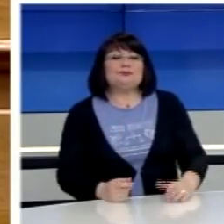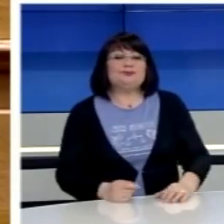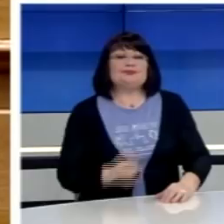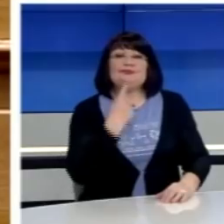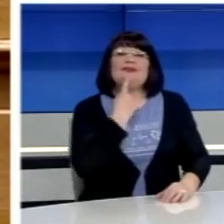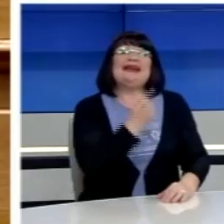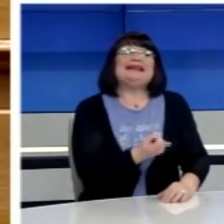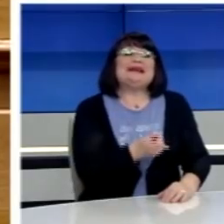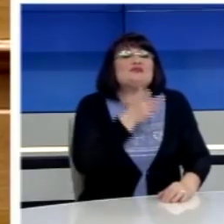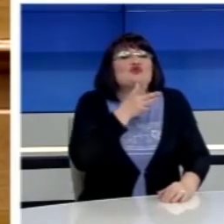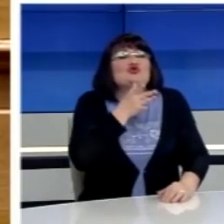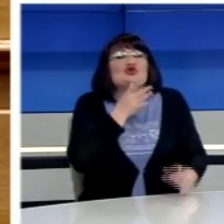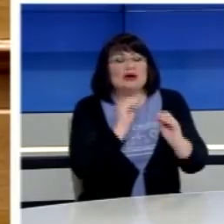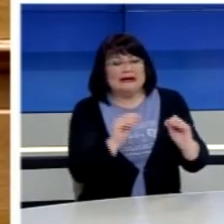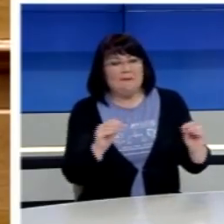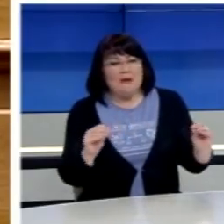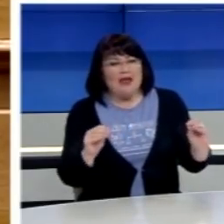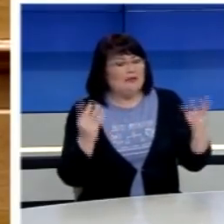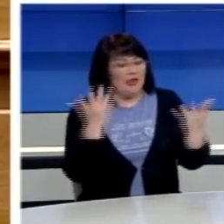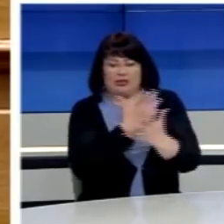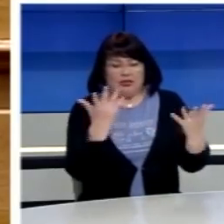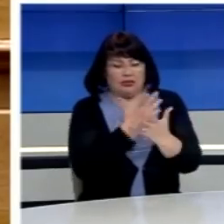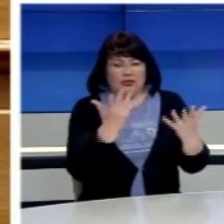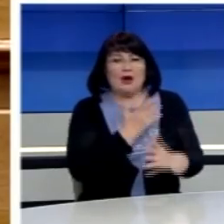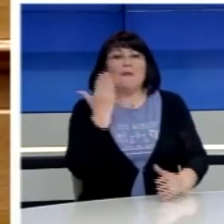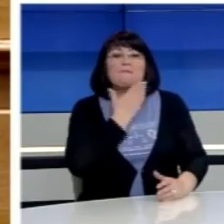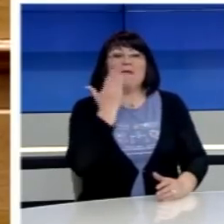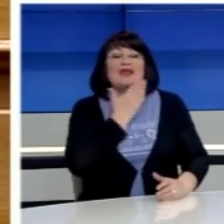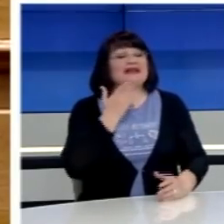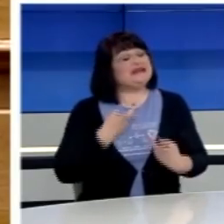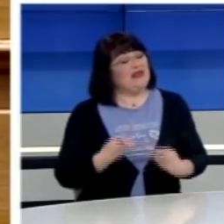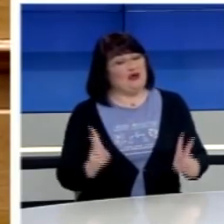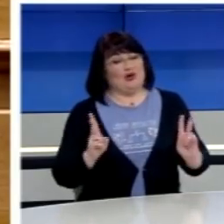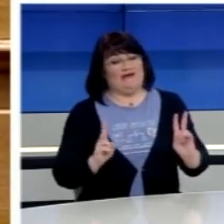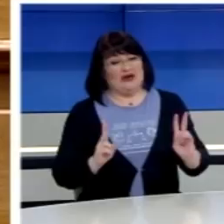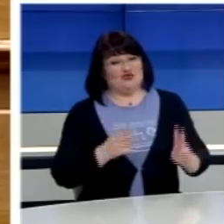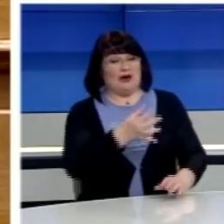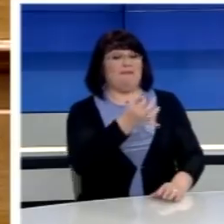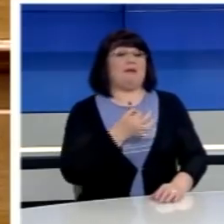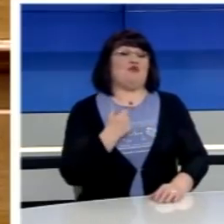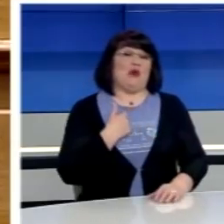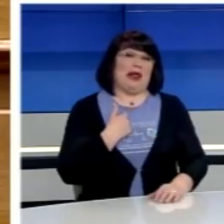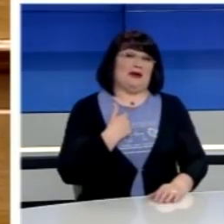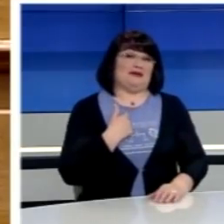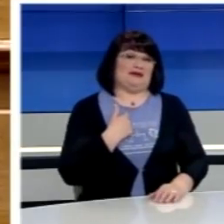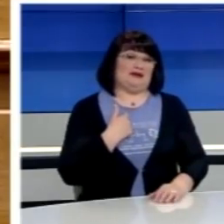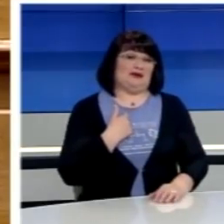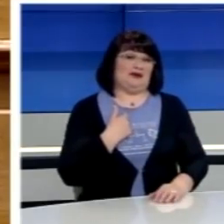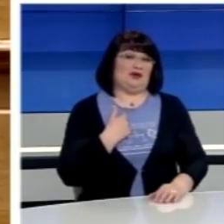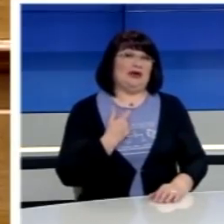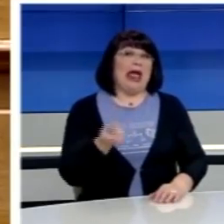κατηχητικό της ημιμάθειας και πλήρου σύγχυσης στην νεολαία δεν πρέπει να περάσει. Και μη μας πείτε ότι μιλάτε για